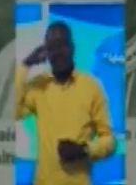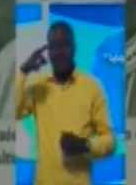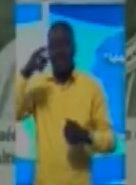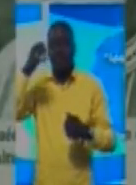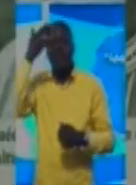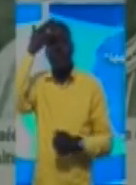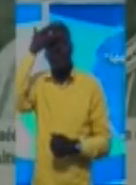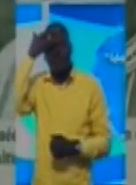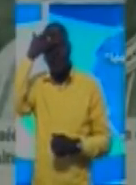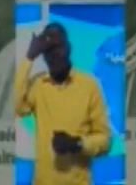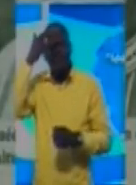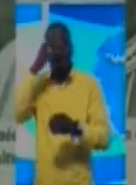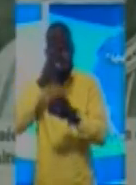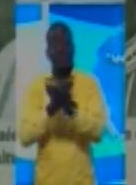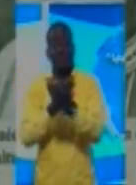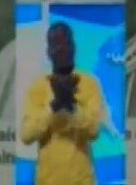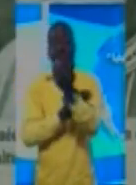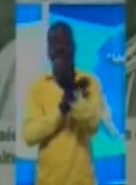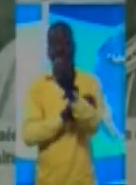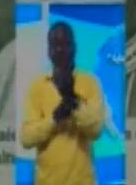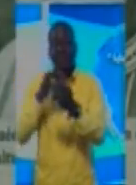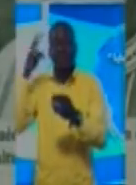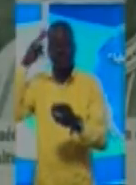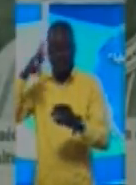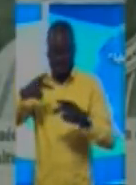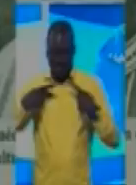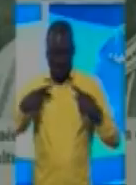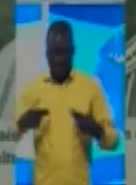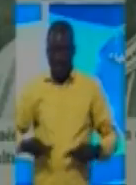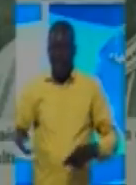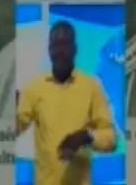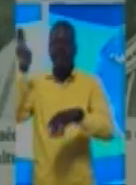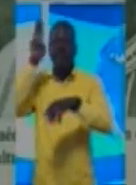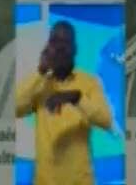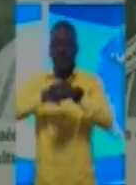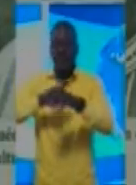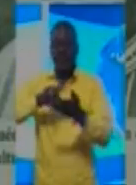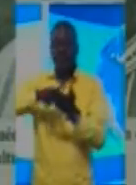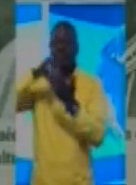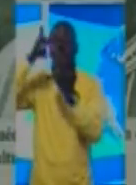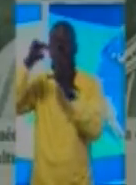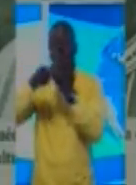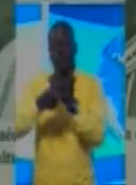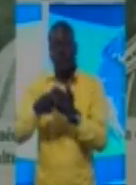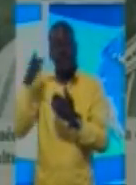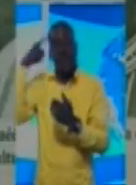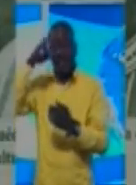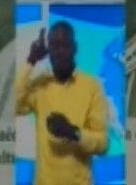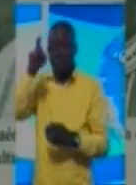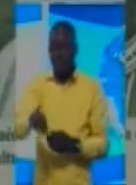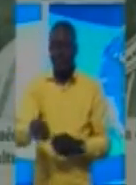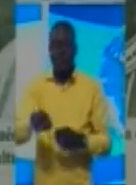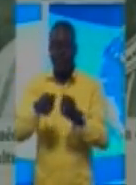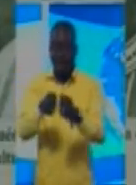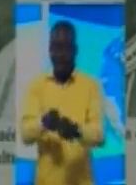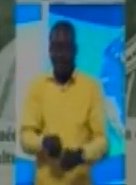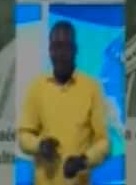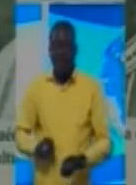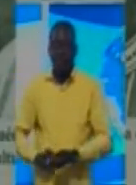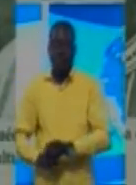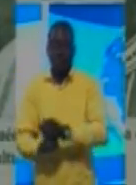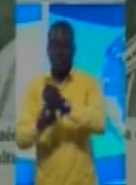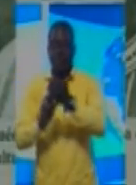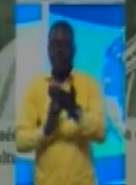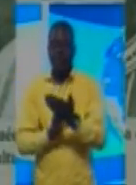connaîtront une évolution physique avec la mise en œuvre du projet de résilience et de compétitivité agricole soutenu par la